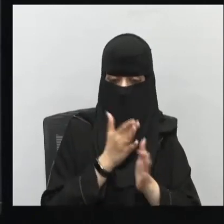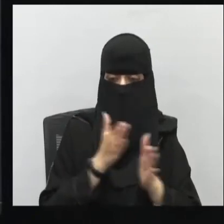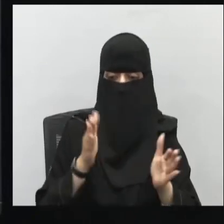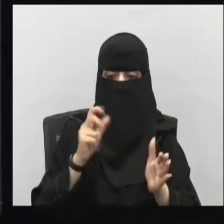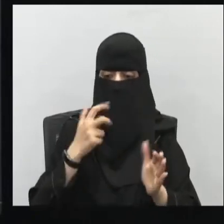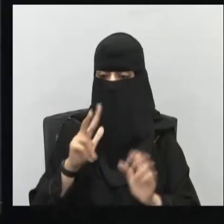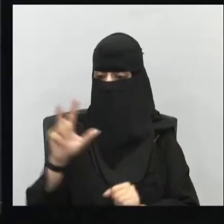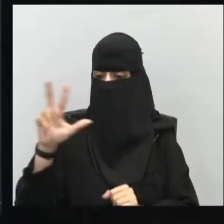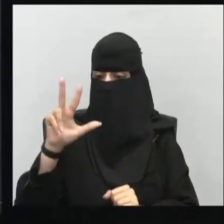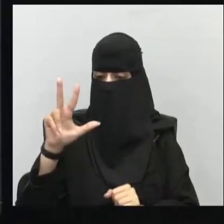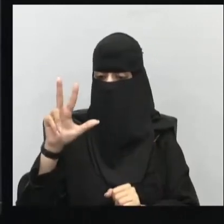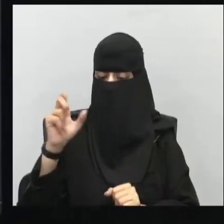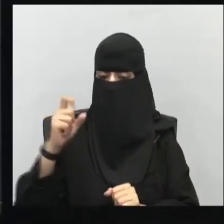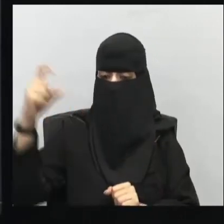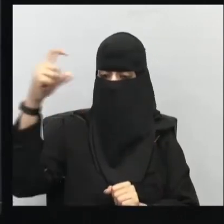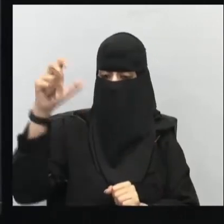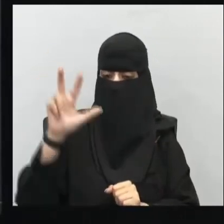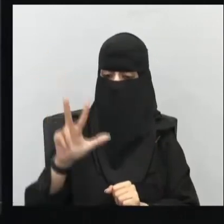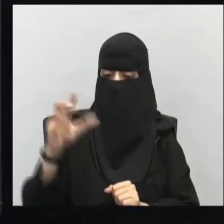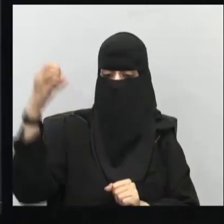قمرية أم ال شمسية؟